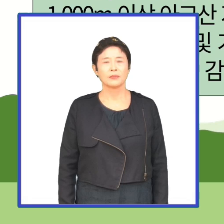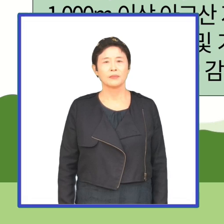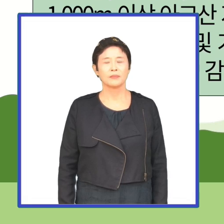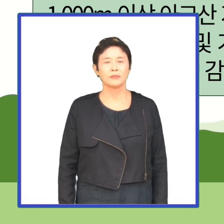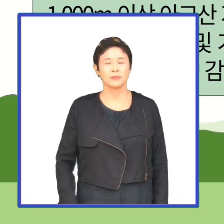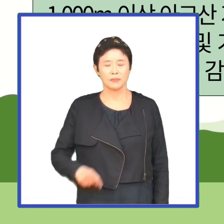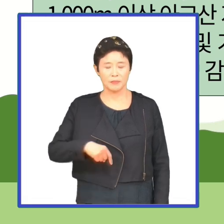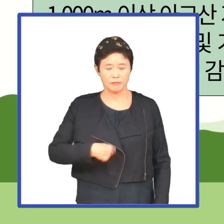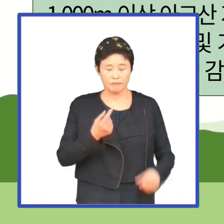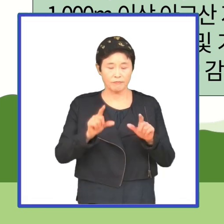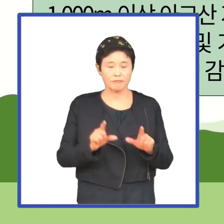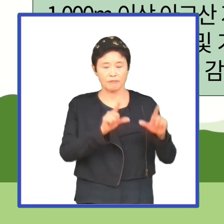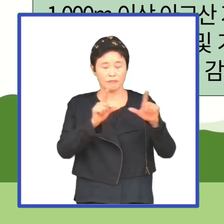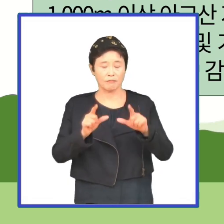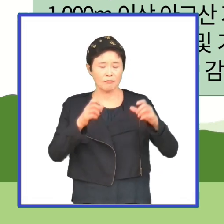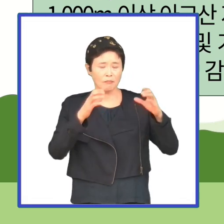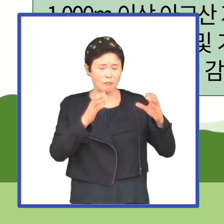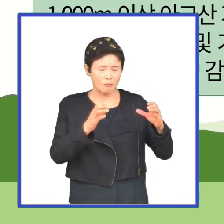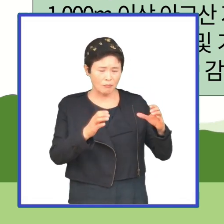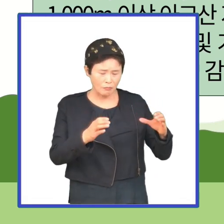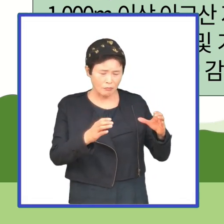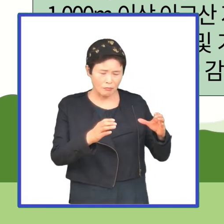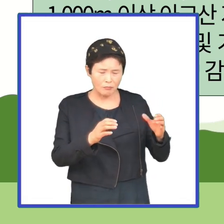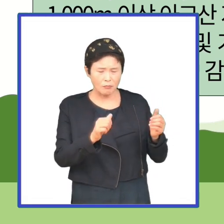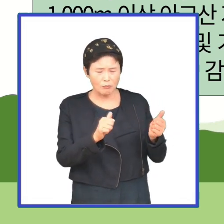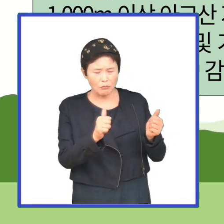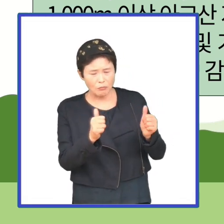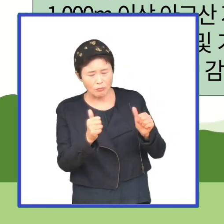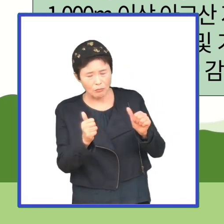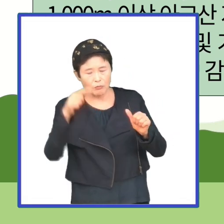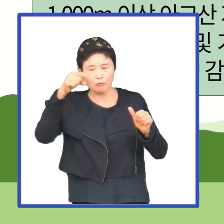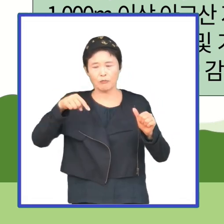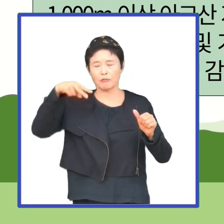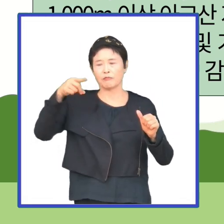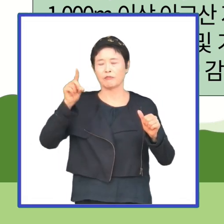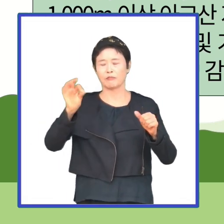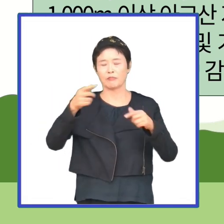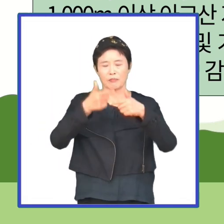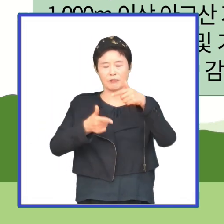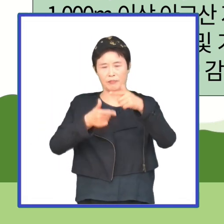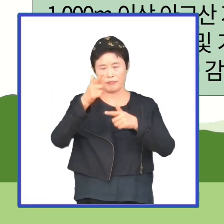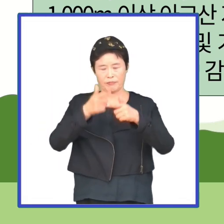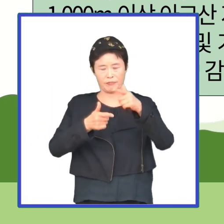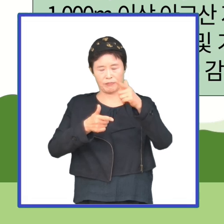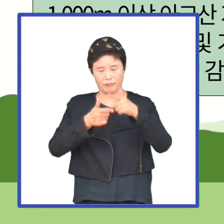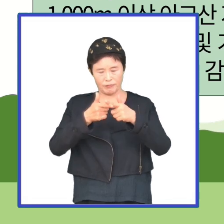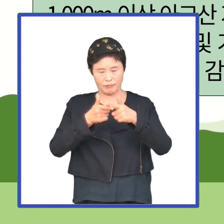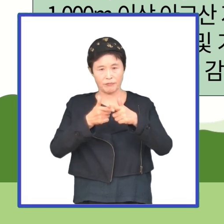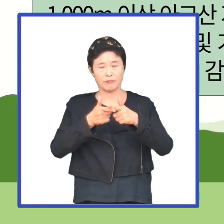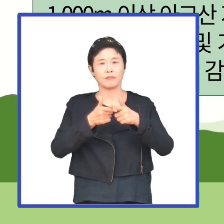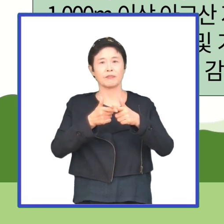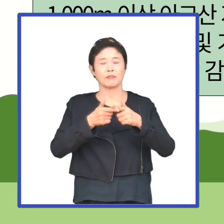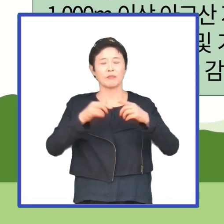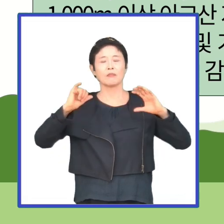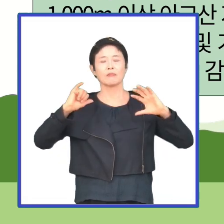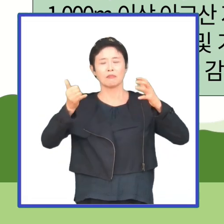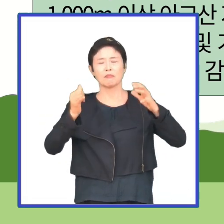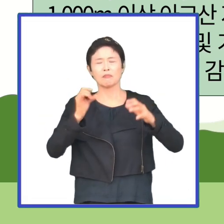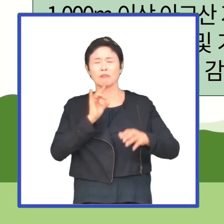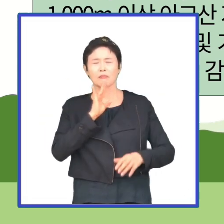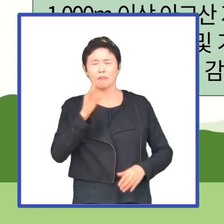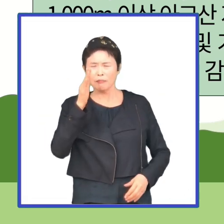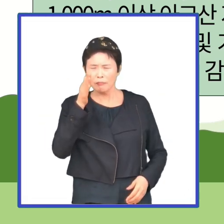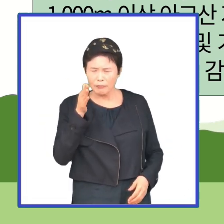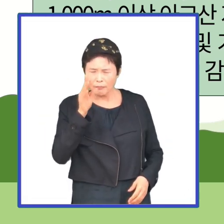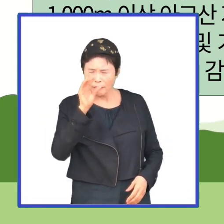자생지 집단고사가 진행 중인 구상나무는 학명이 아비에스 코리아나로 세계에서 유일하게